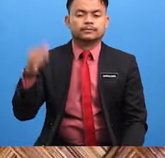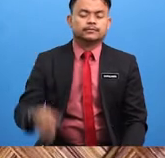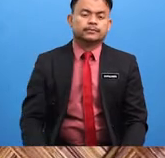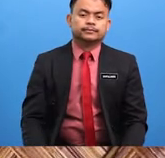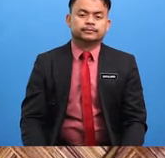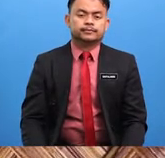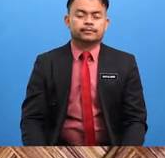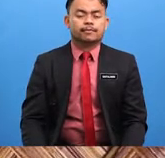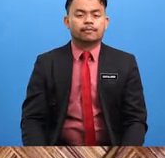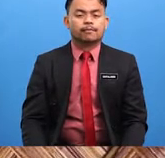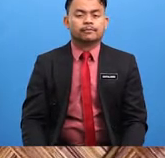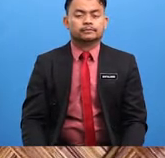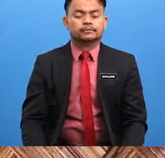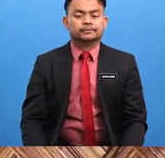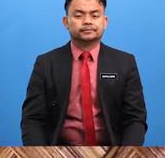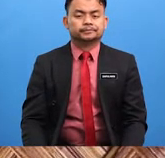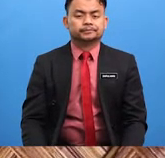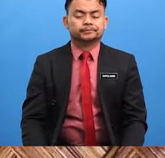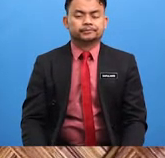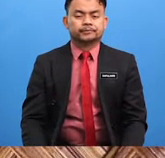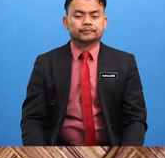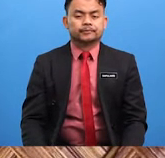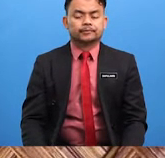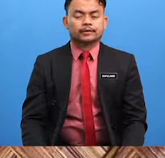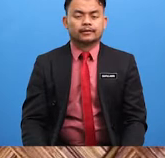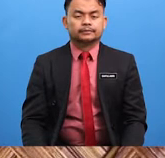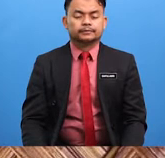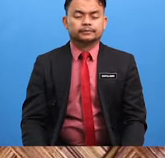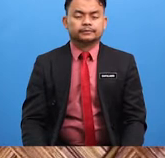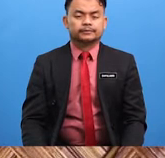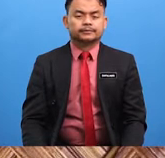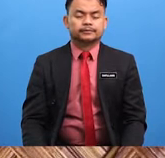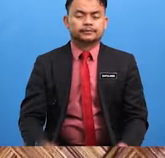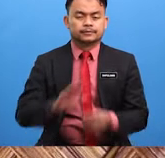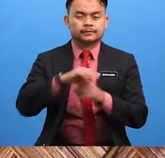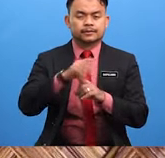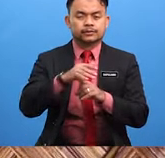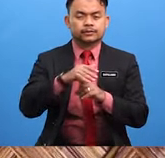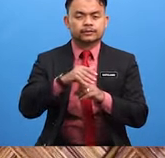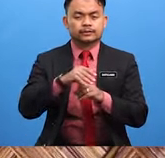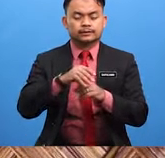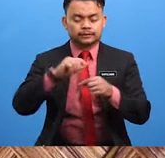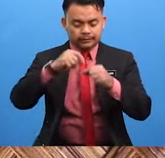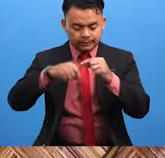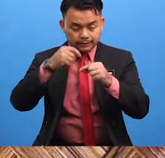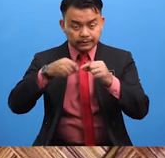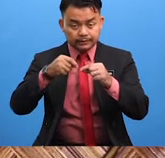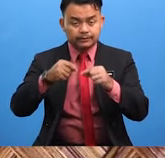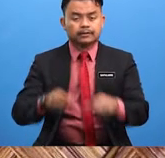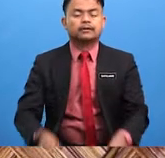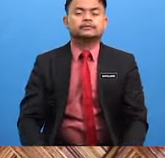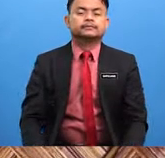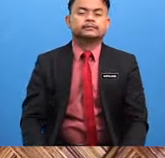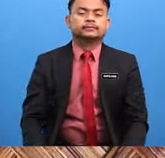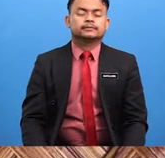Daun mengkuang diikat dan direndam selama 3 hari, 3 malam dengan air. Air perlu ditukar 2